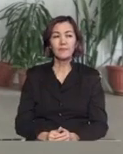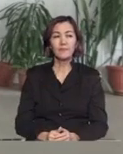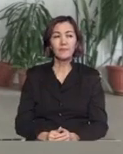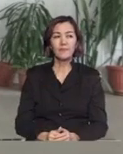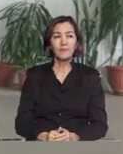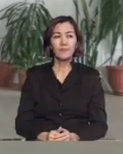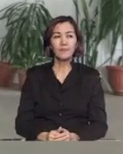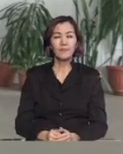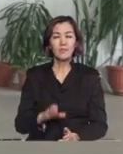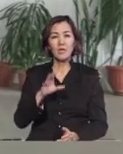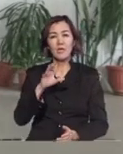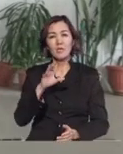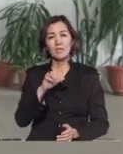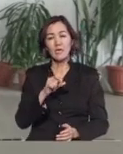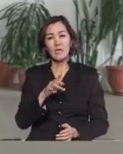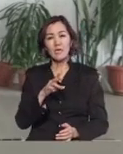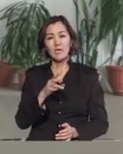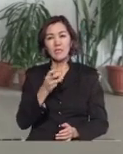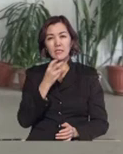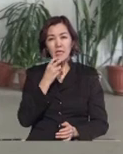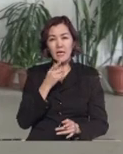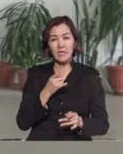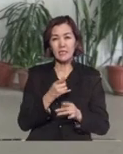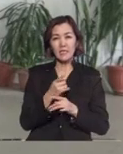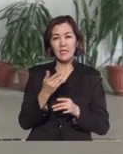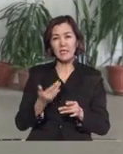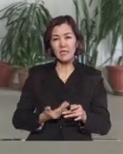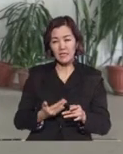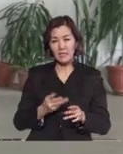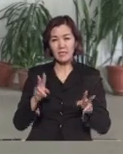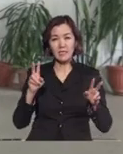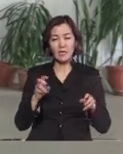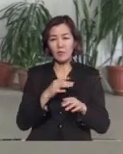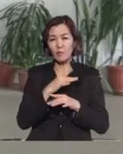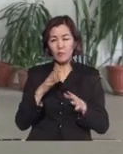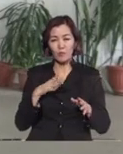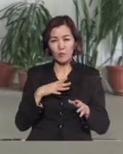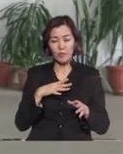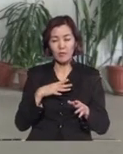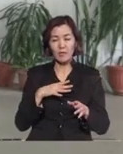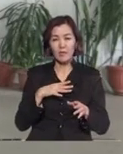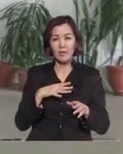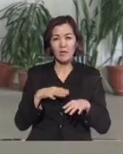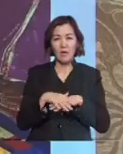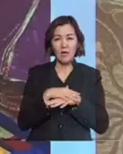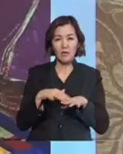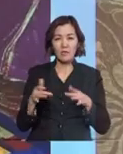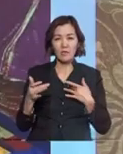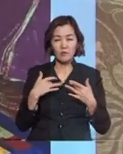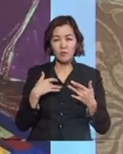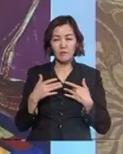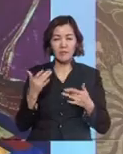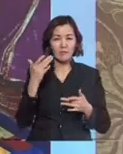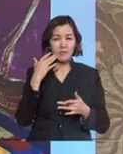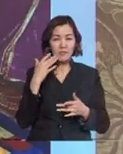бұл сатирик ретінде де тарихта қалған адам. Көрдіңіз бе? Одан кейін мына халық творчествосына, халық